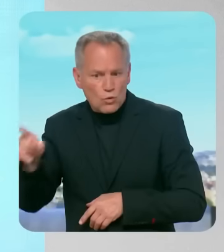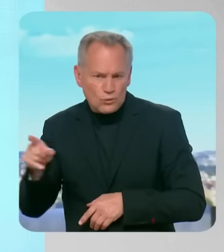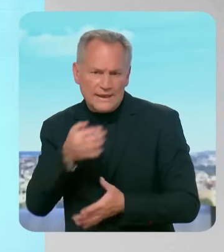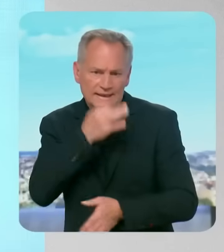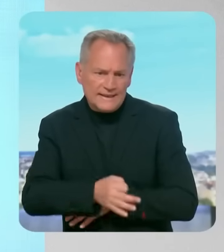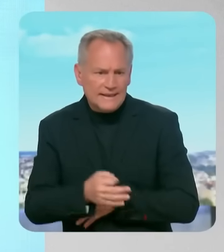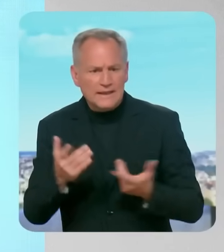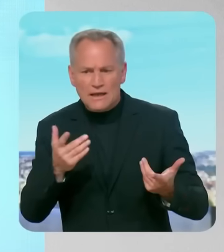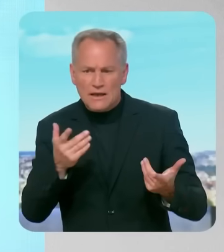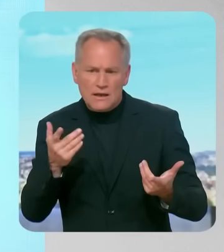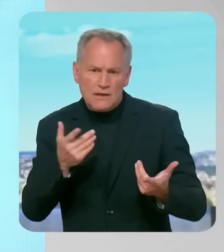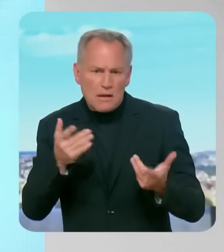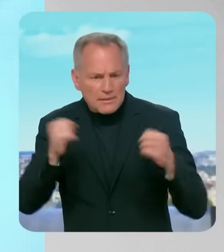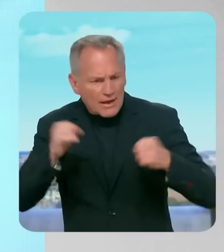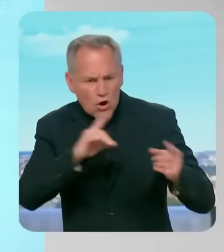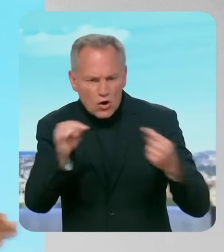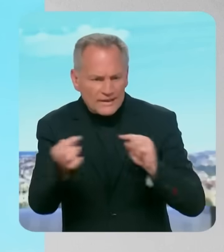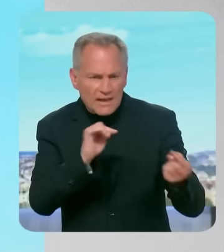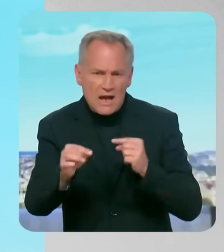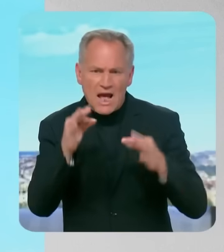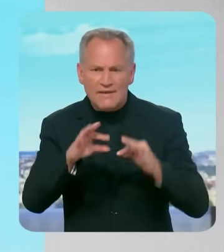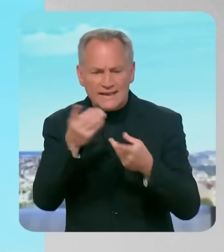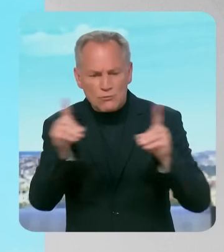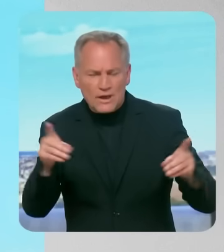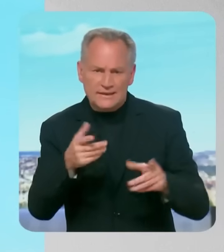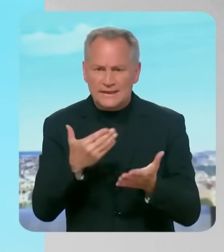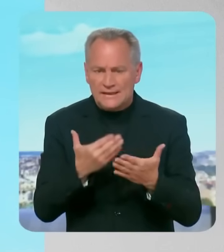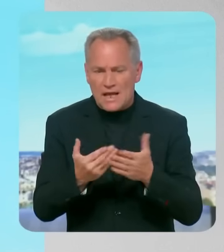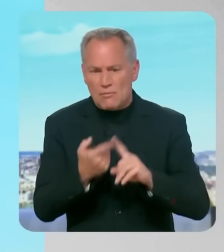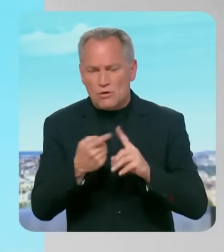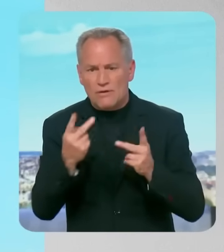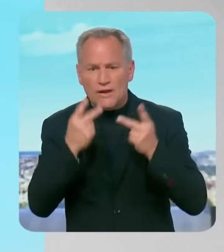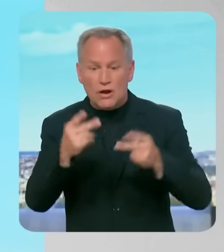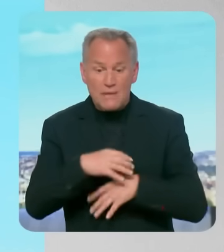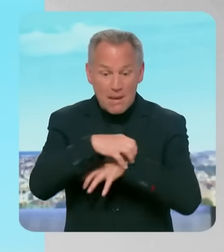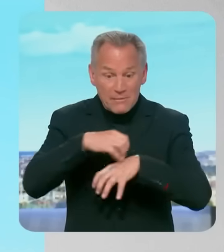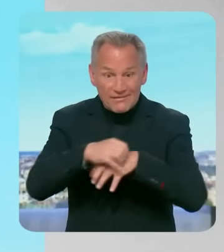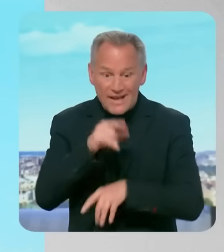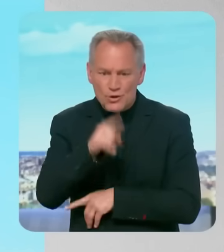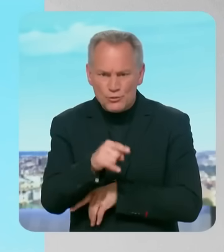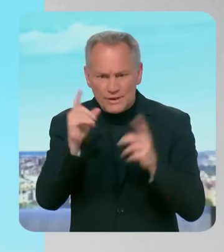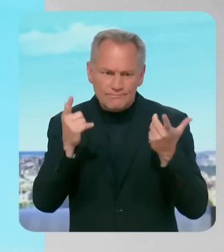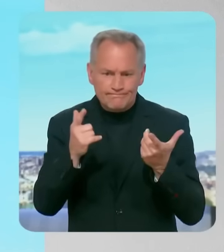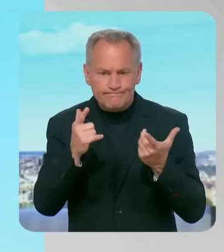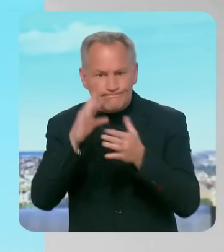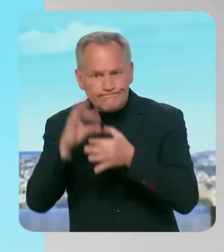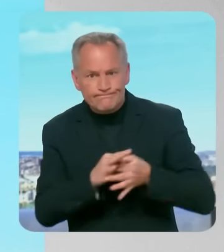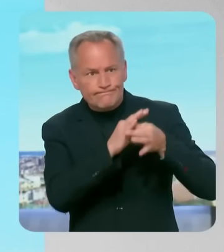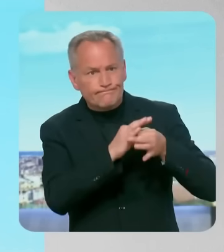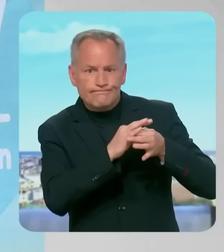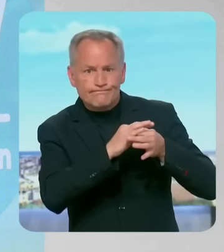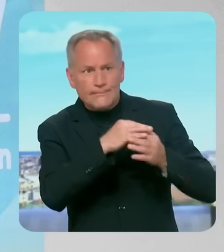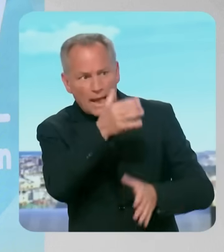Considérant que tous les débats devaient se tenir si les valeurs de la République sont respectées. Juste après que le préfet, qui est sous les ordres du ministre de l'Intérieur, donc de